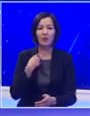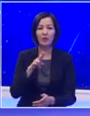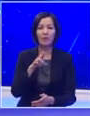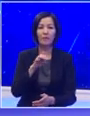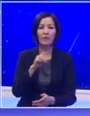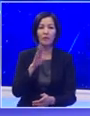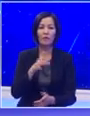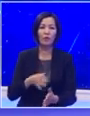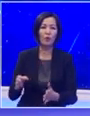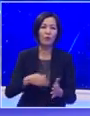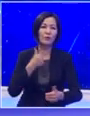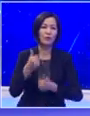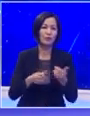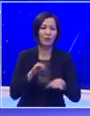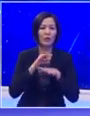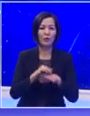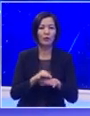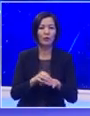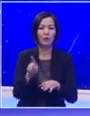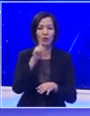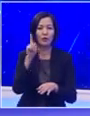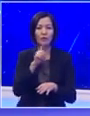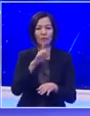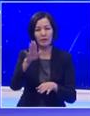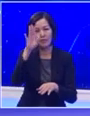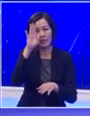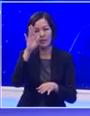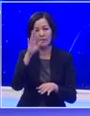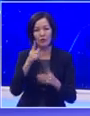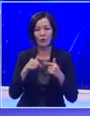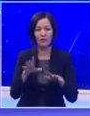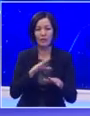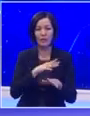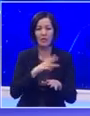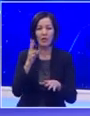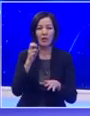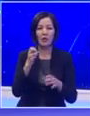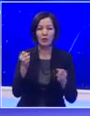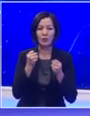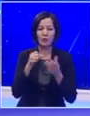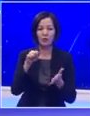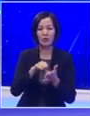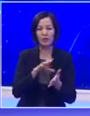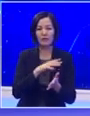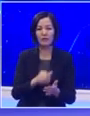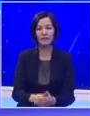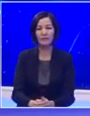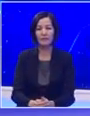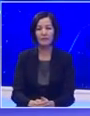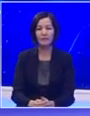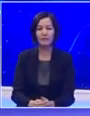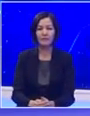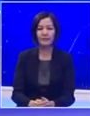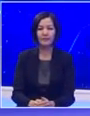Талдықорғанда Панкратионнан облыс чемпионат өтті. Өңір біріншілігі жасы өспірімдермен елер арасында ұйымдастырылды. Оған 200-ден аса спортшы келіп